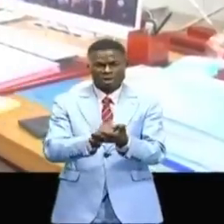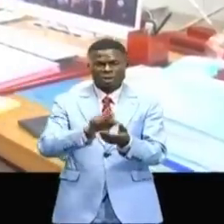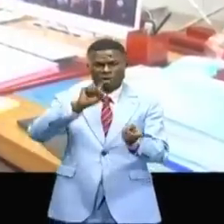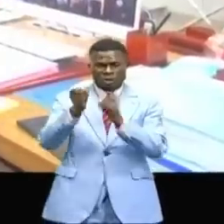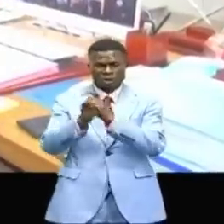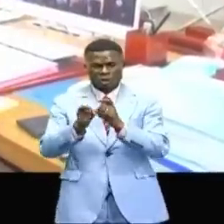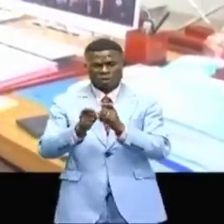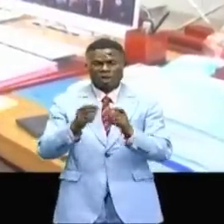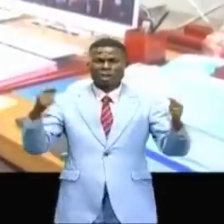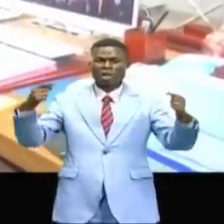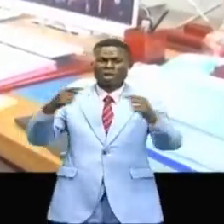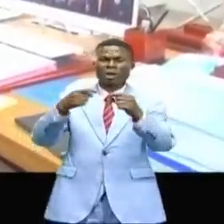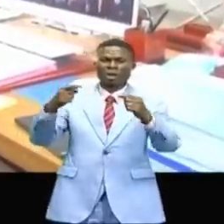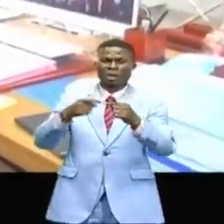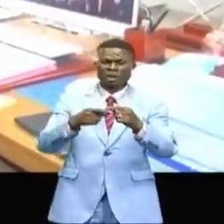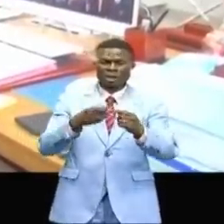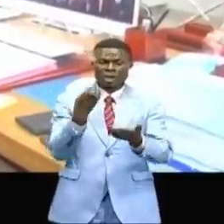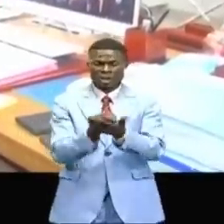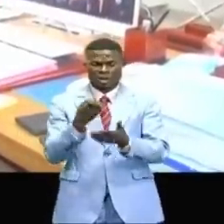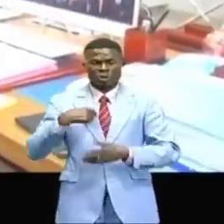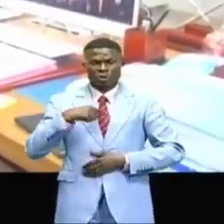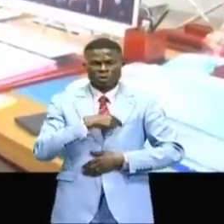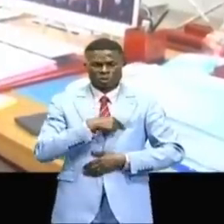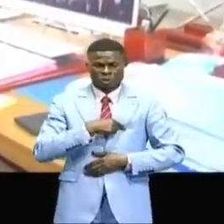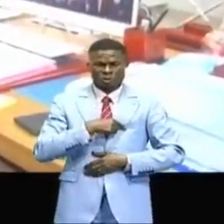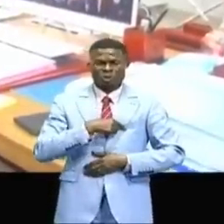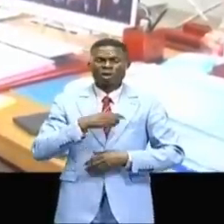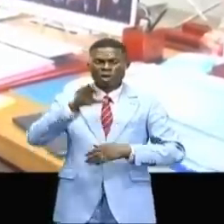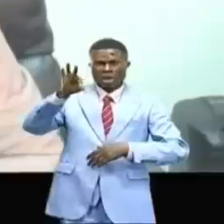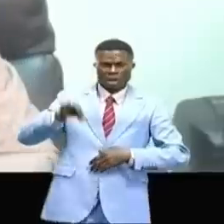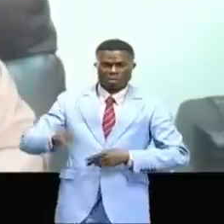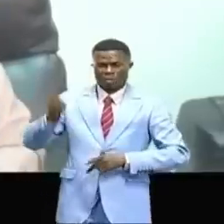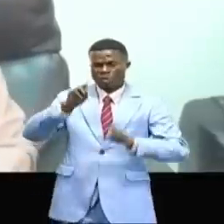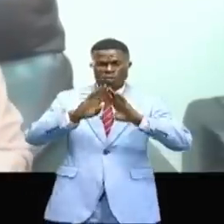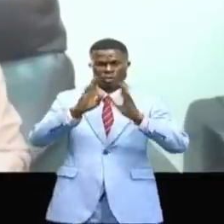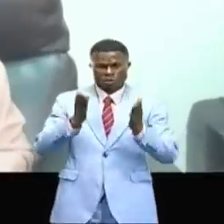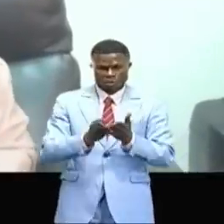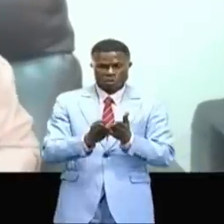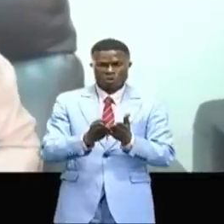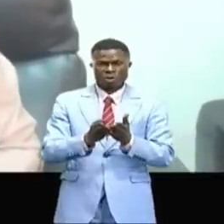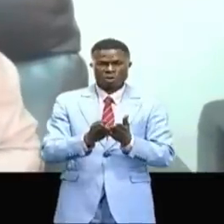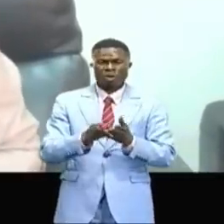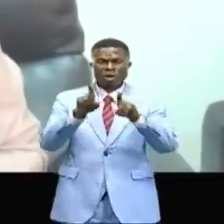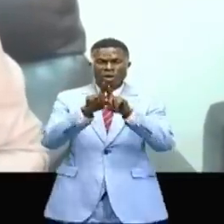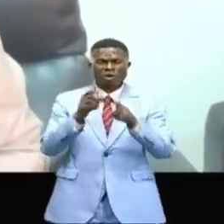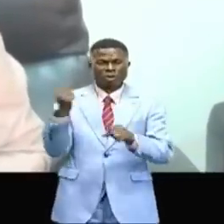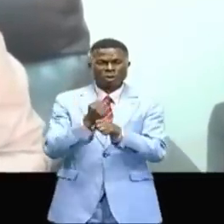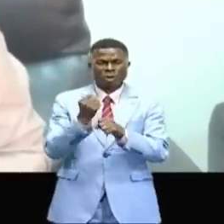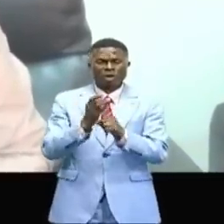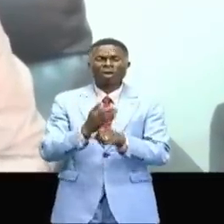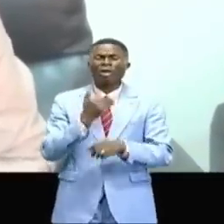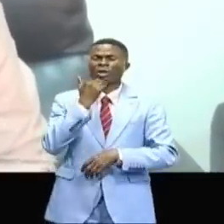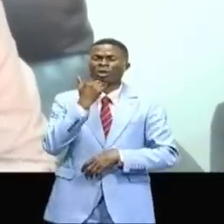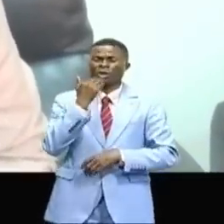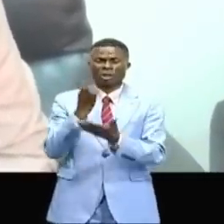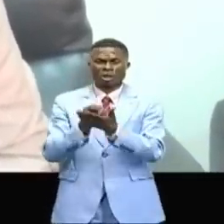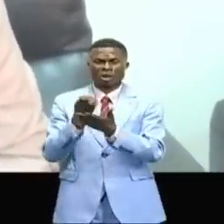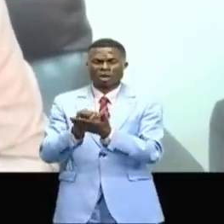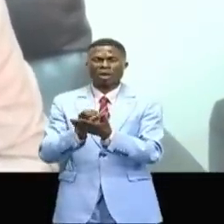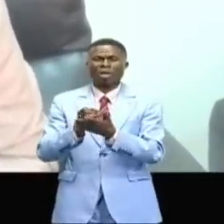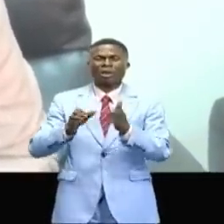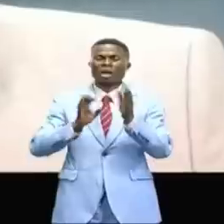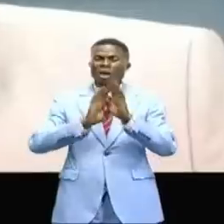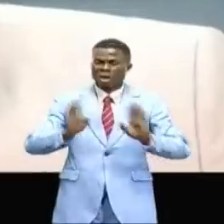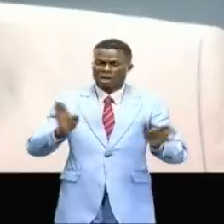la compétitivité de notre économie, d'assurer le bien-être de la population étant donné que les opérateurs économiques disposent de la faculté